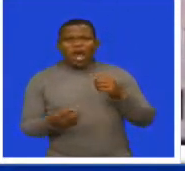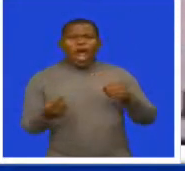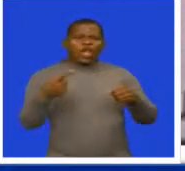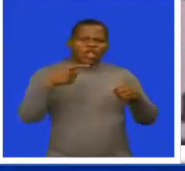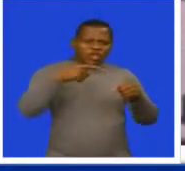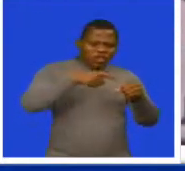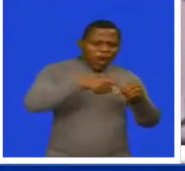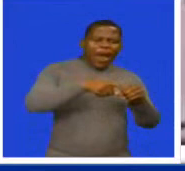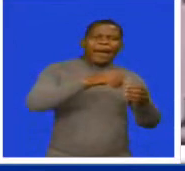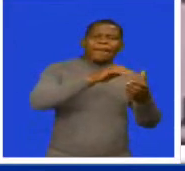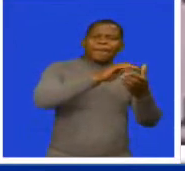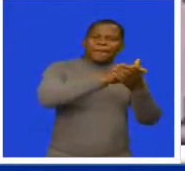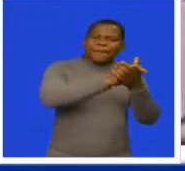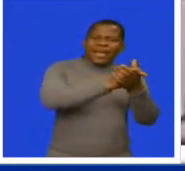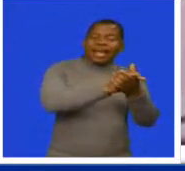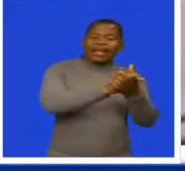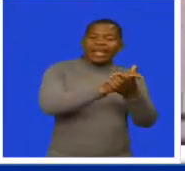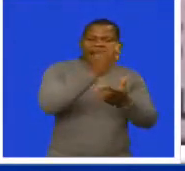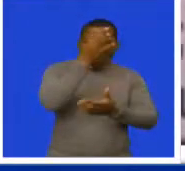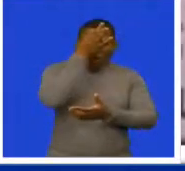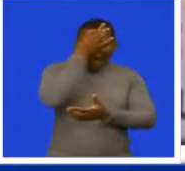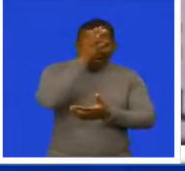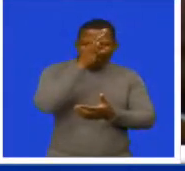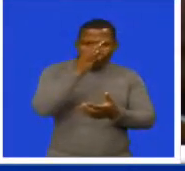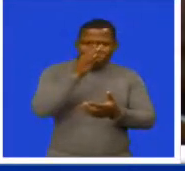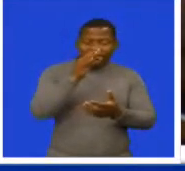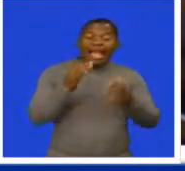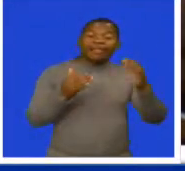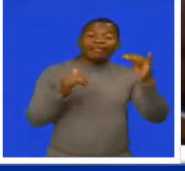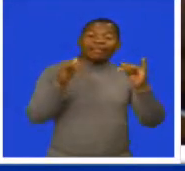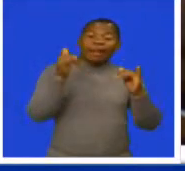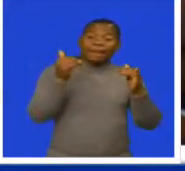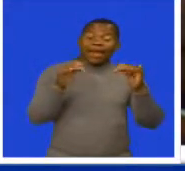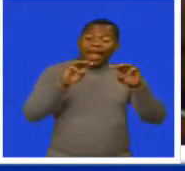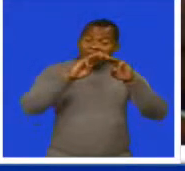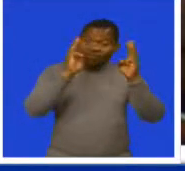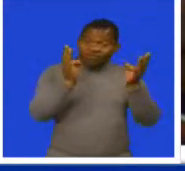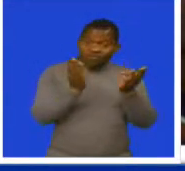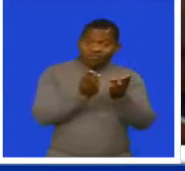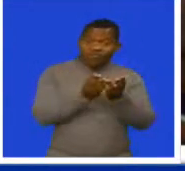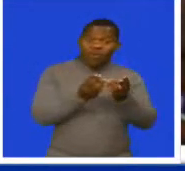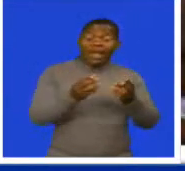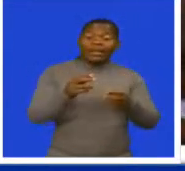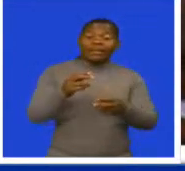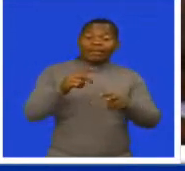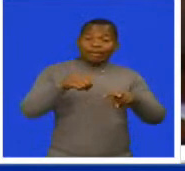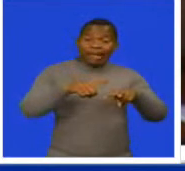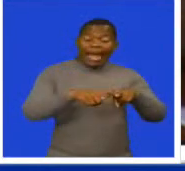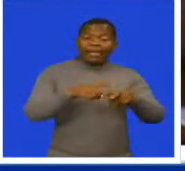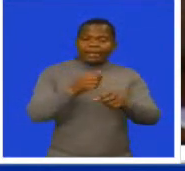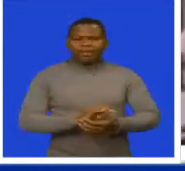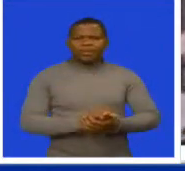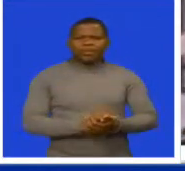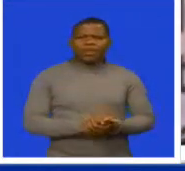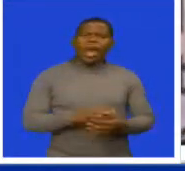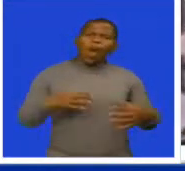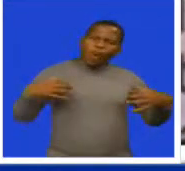Kuyasihlupha ke thine loko ngoba uma sekuhambe batali kuhambe bothishela nebaphathi